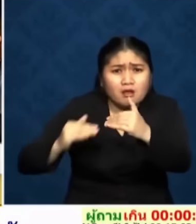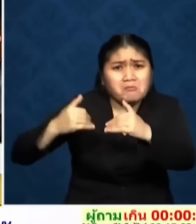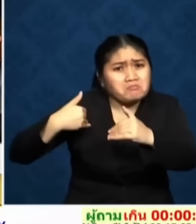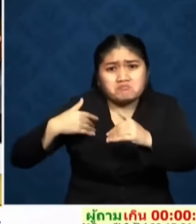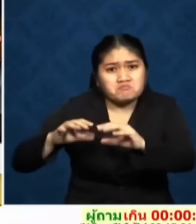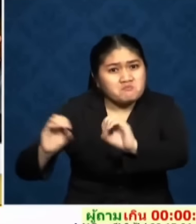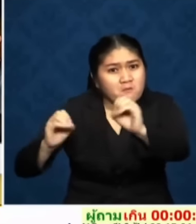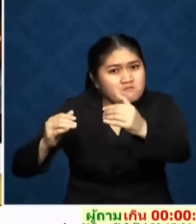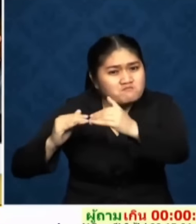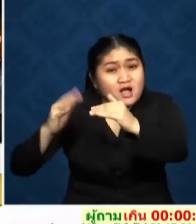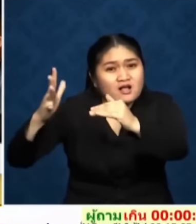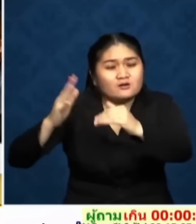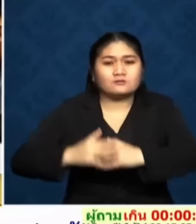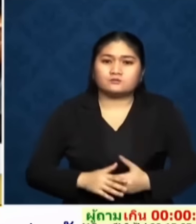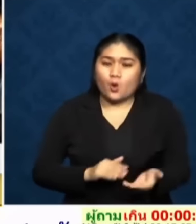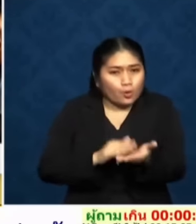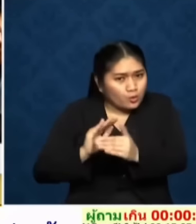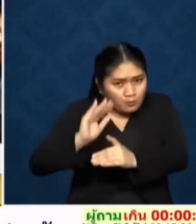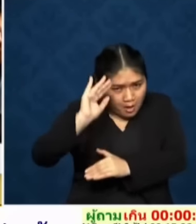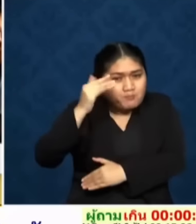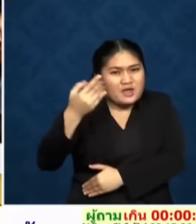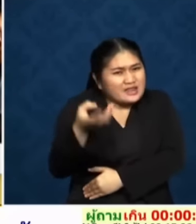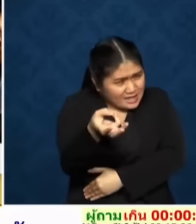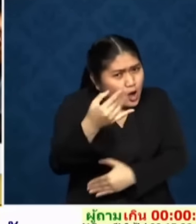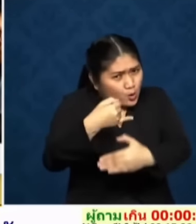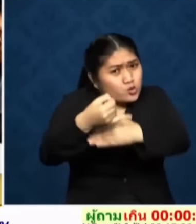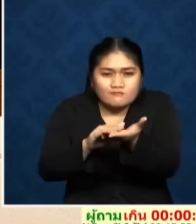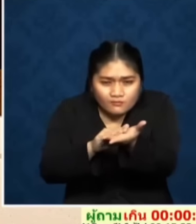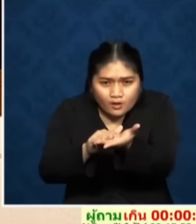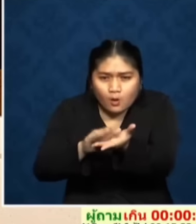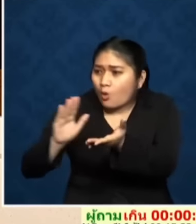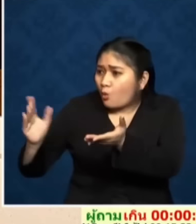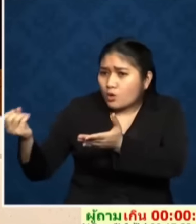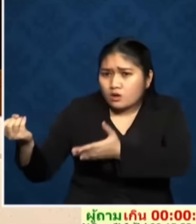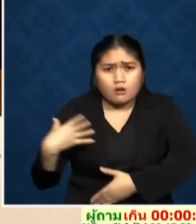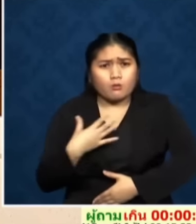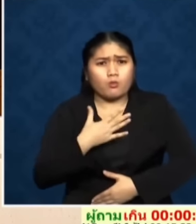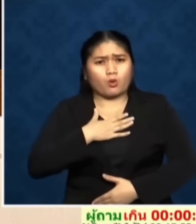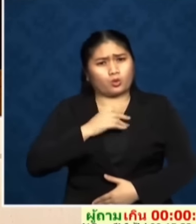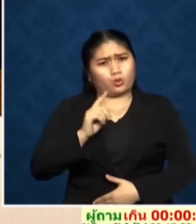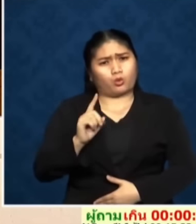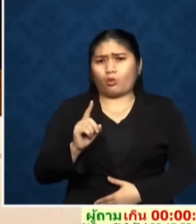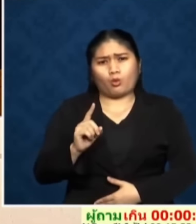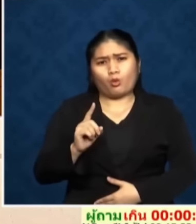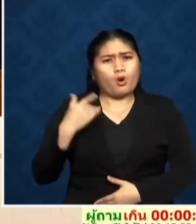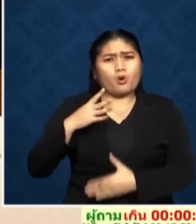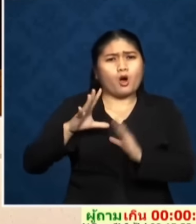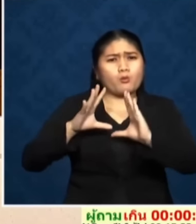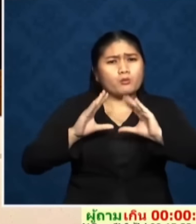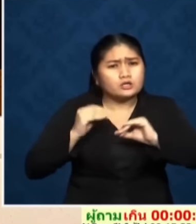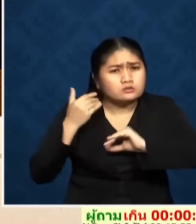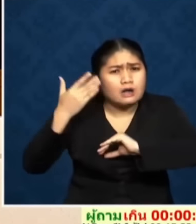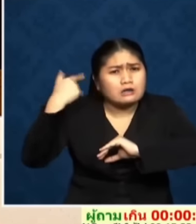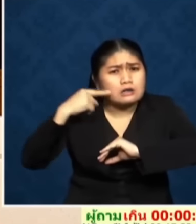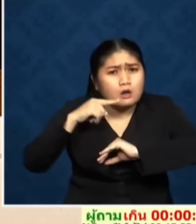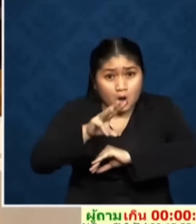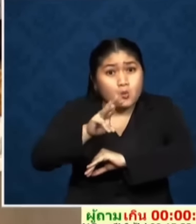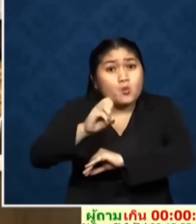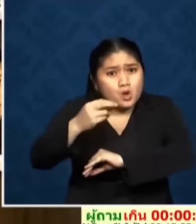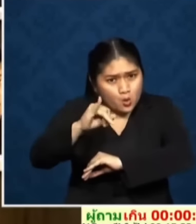ท่านประธานที่เคารพครับ ขอนิดเดียวครับจบแล้วครับ ท่านประธานที่เคารพครับเมื่อการประชุมครั้งที่แล้วครับท่านวิโรจน์นี่แหละ